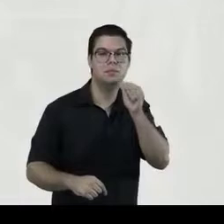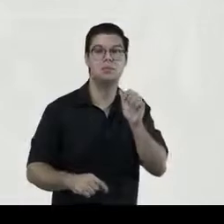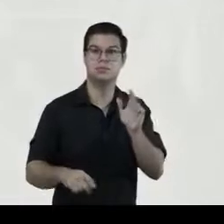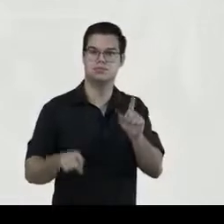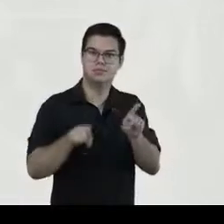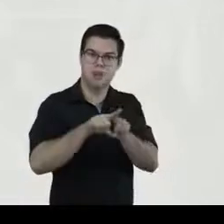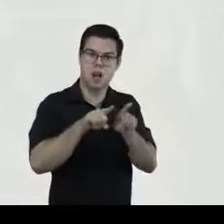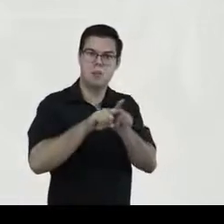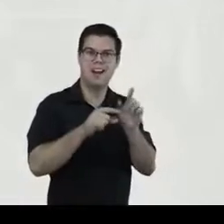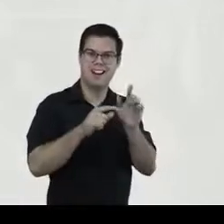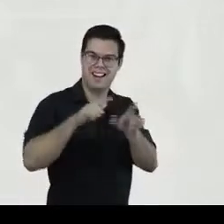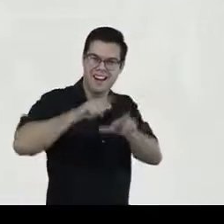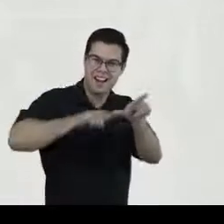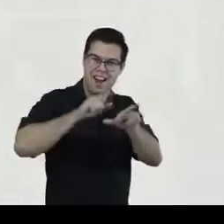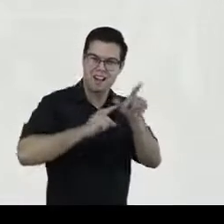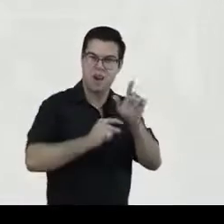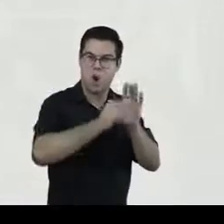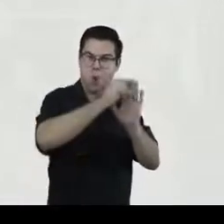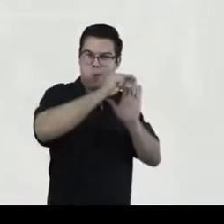reconnaissable. Suivante.